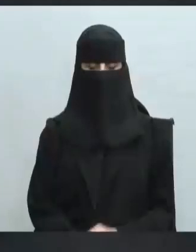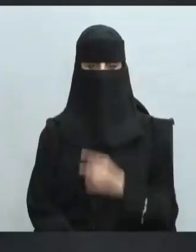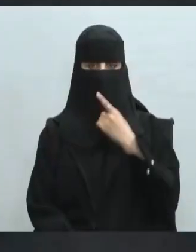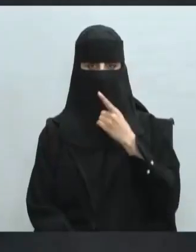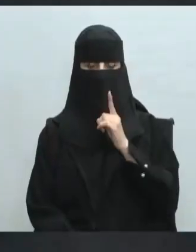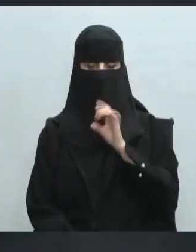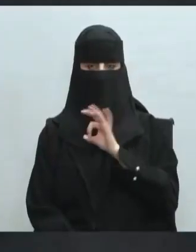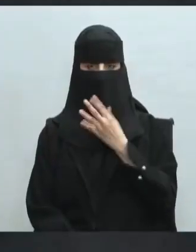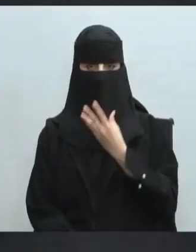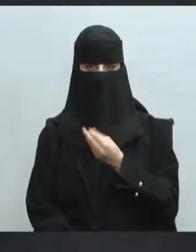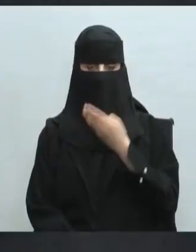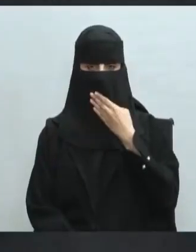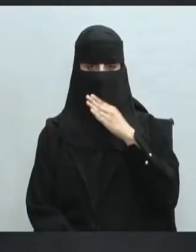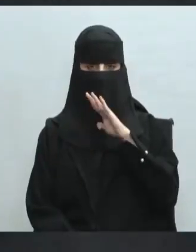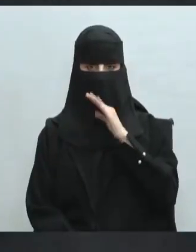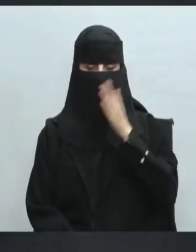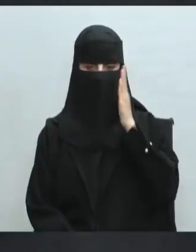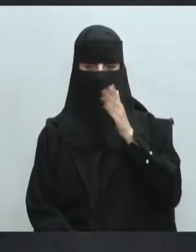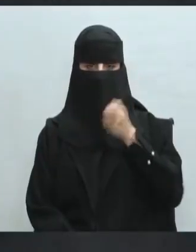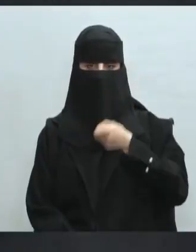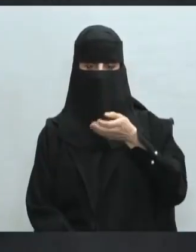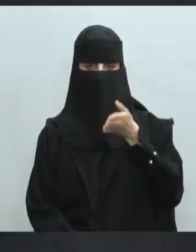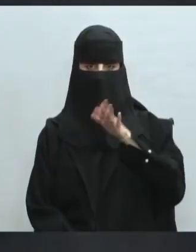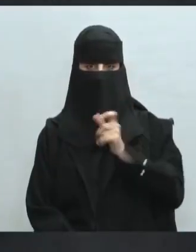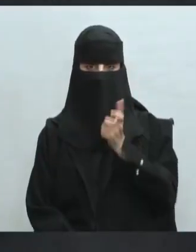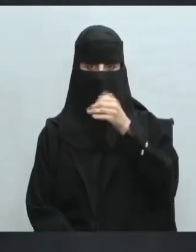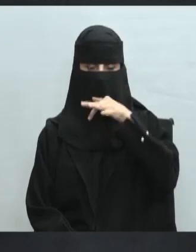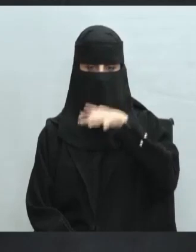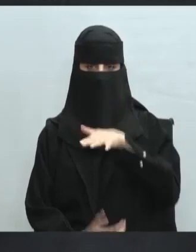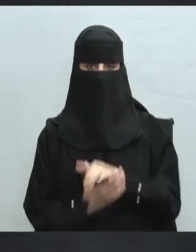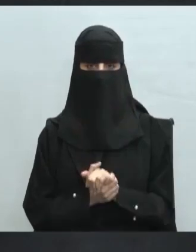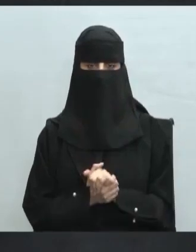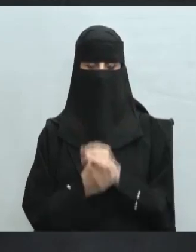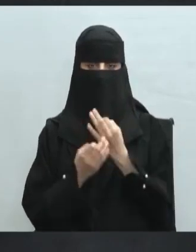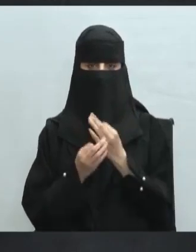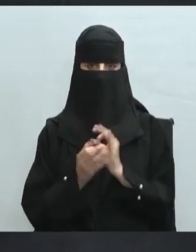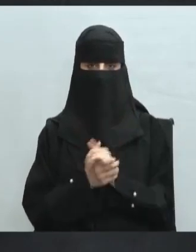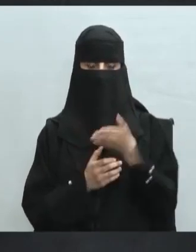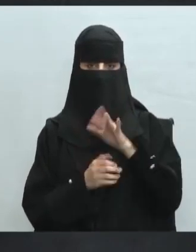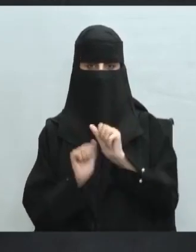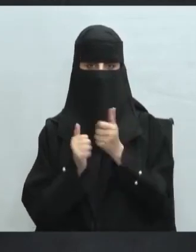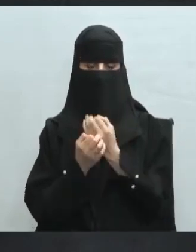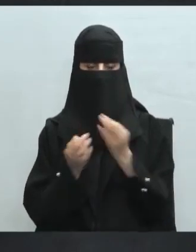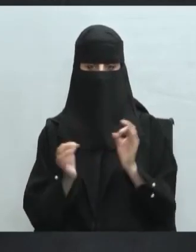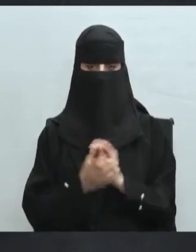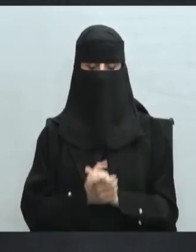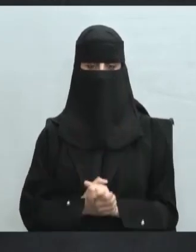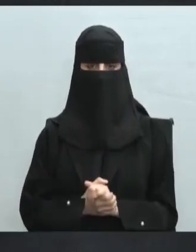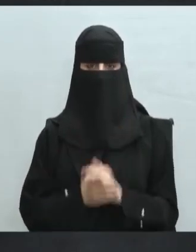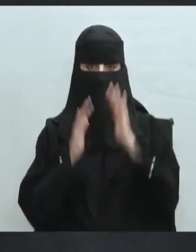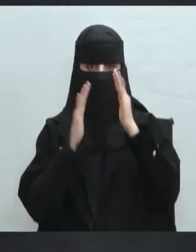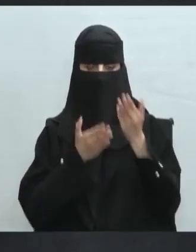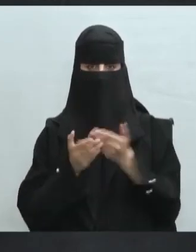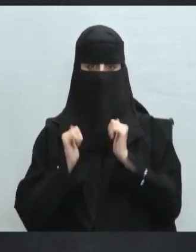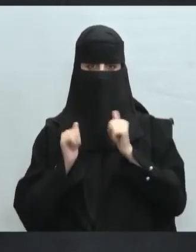بسم الله الرحمن الرحيم الحمد لله رب العالمين والصلاه والسلام على اشرف الانبياء والمرسلين نبينا محمد وعلى اله وصحبه اجمعين مرحبا